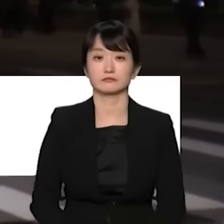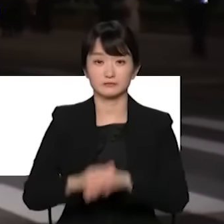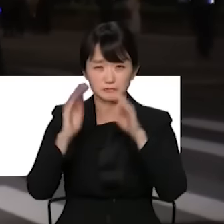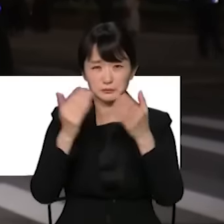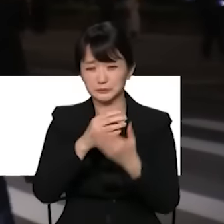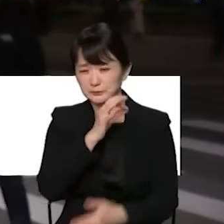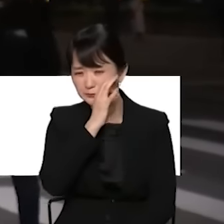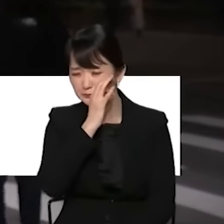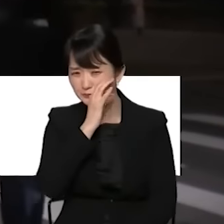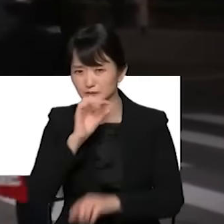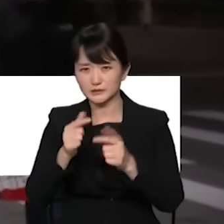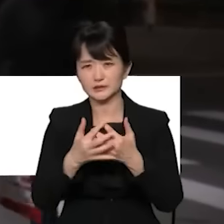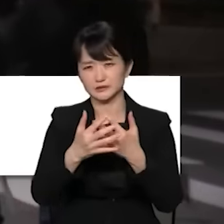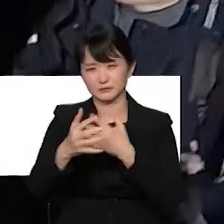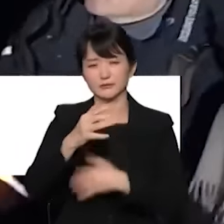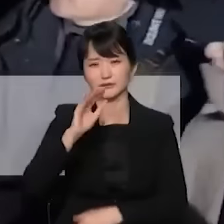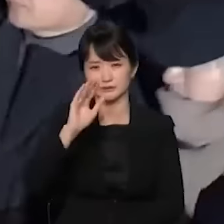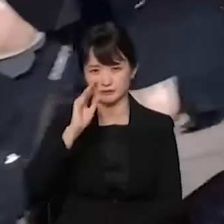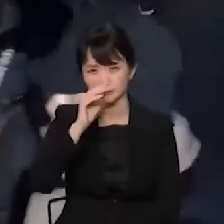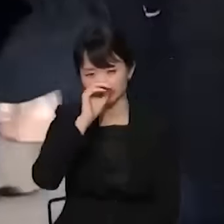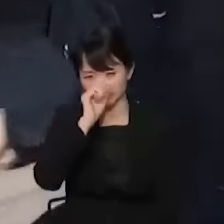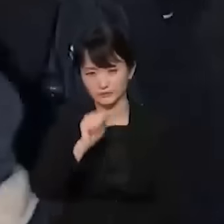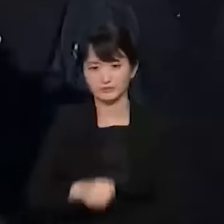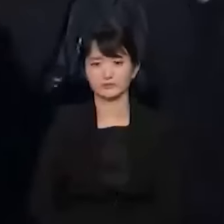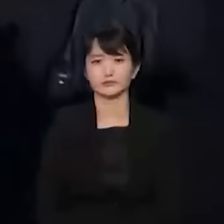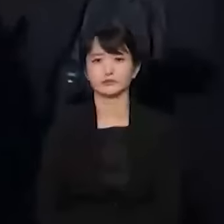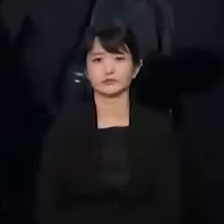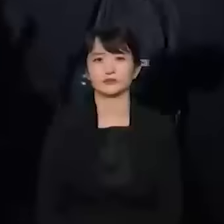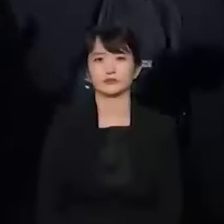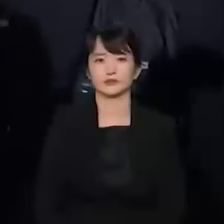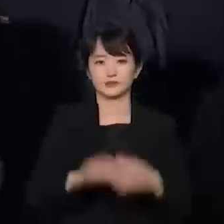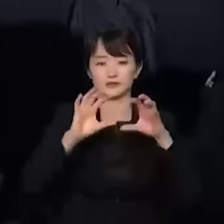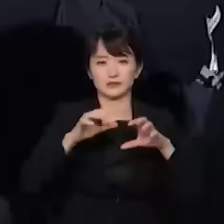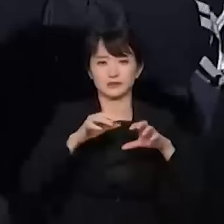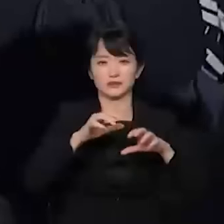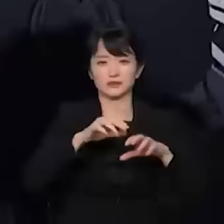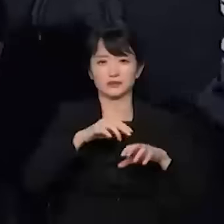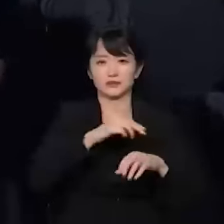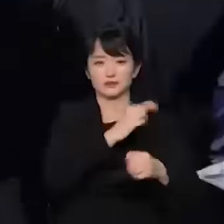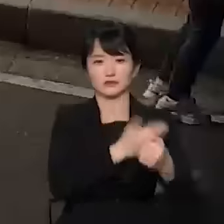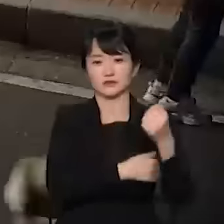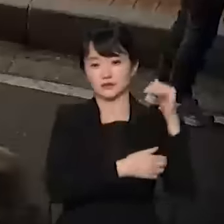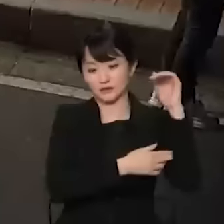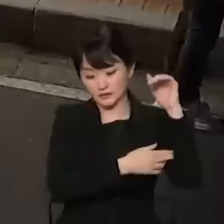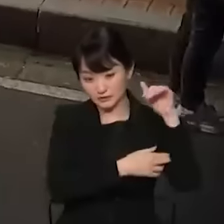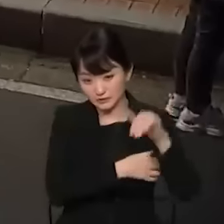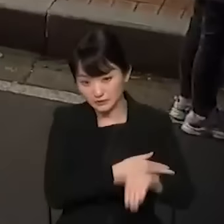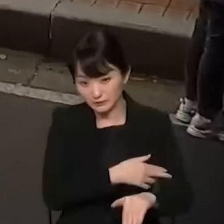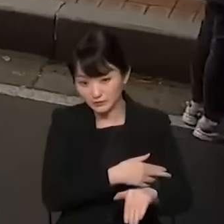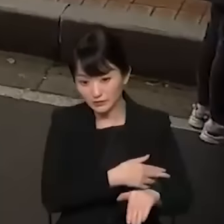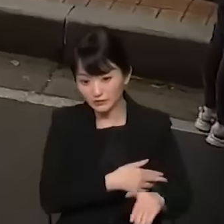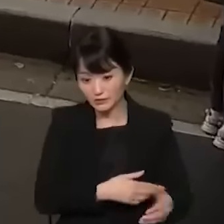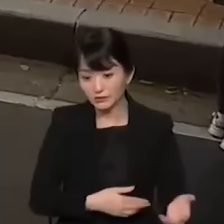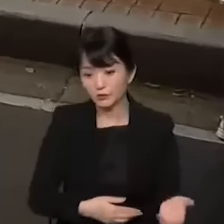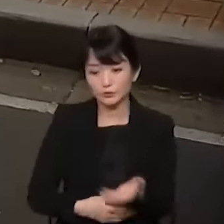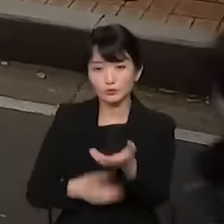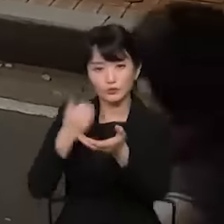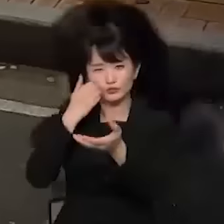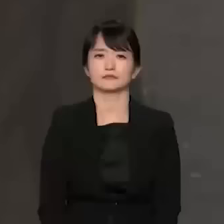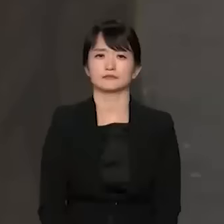모두에게 부끄럽지 않은 집회였으면 했습니다. 떨어진 국격을 높인 건 시민들이었습니다. JTBC